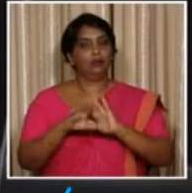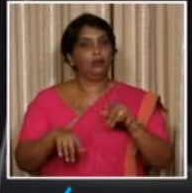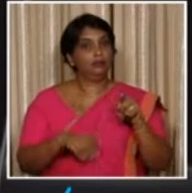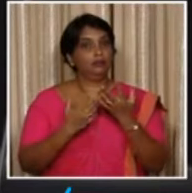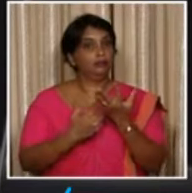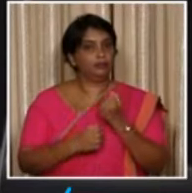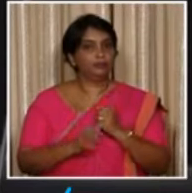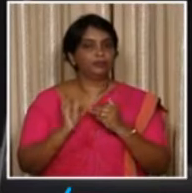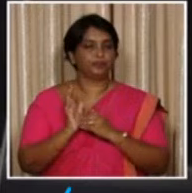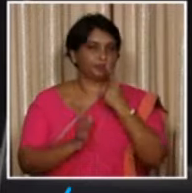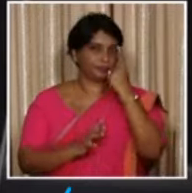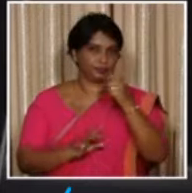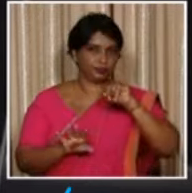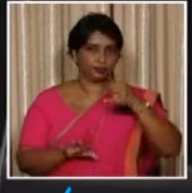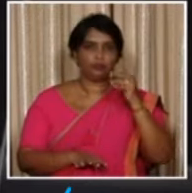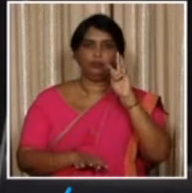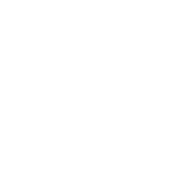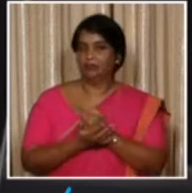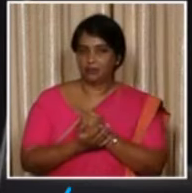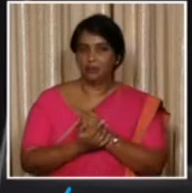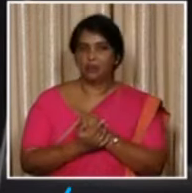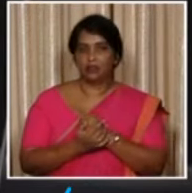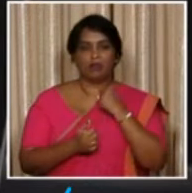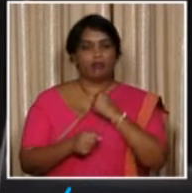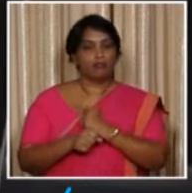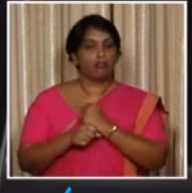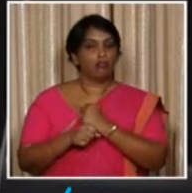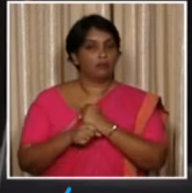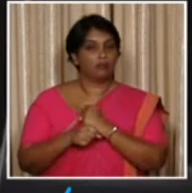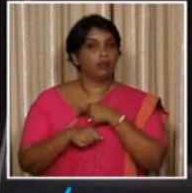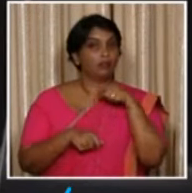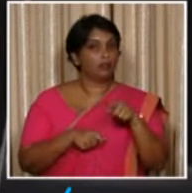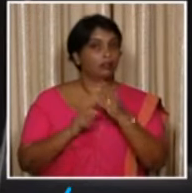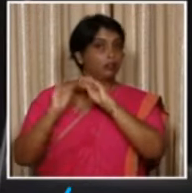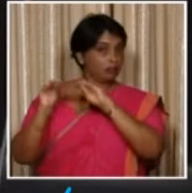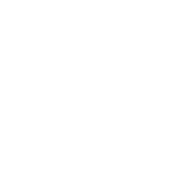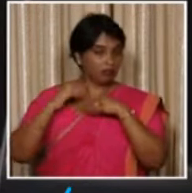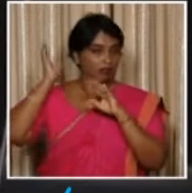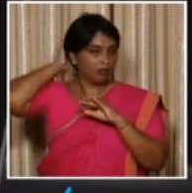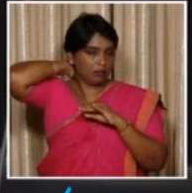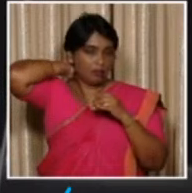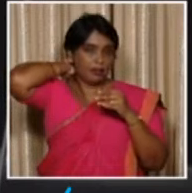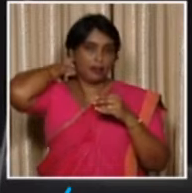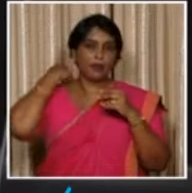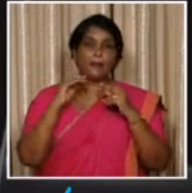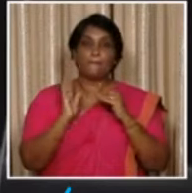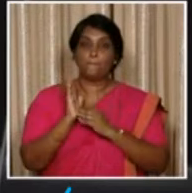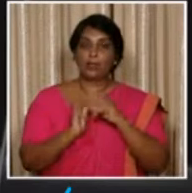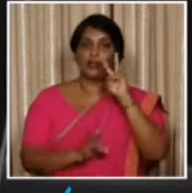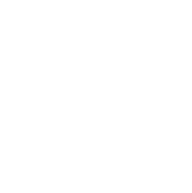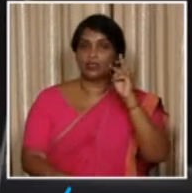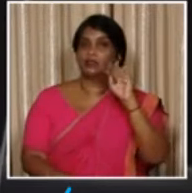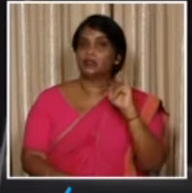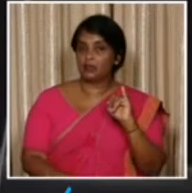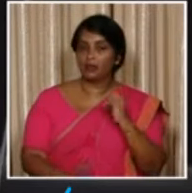අය කළ තියෙන්නේ මිලියන 1638යි. භාණ්ඩාගාරයෙන් මේ සඳහා ලැබිය යුතුයි මිලියන